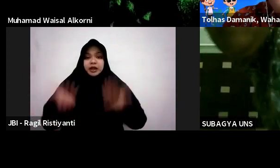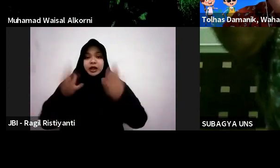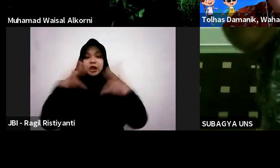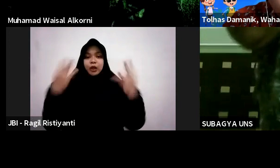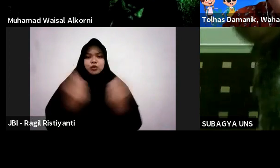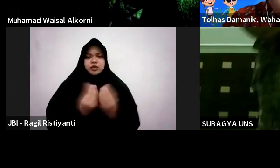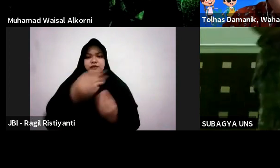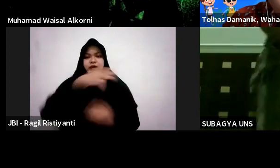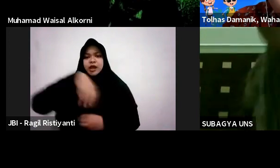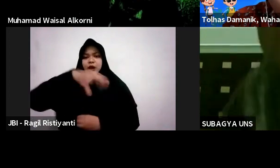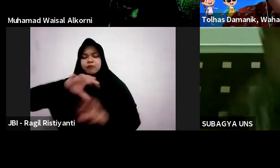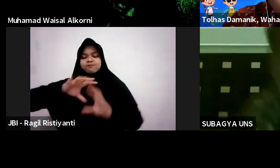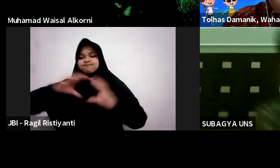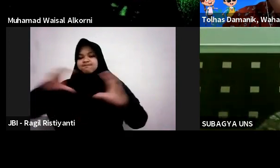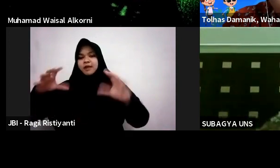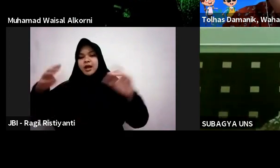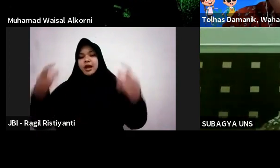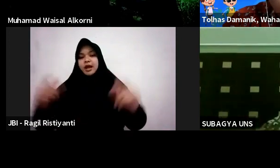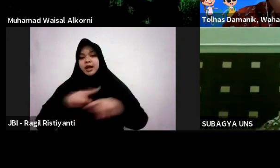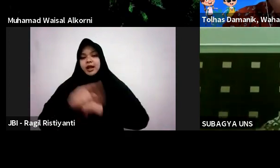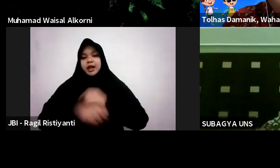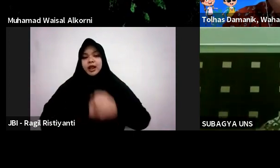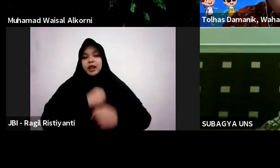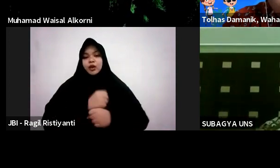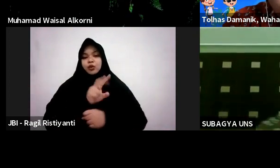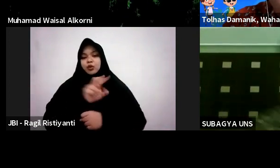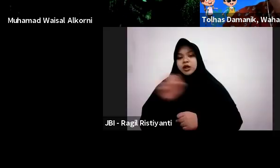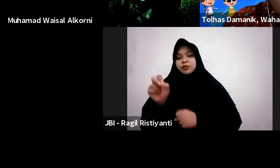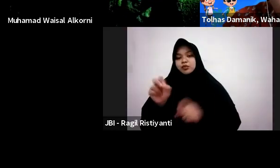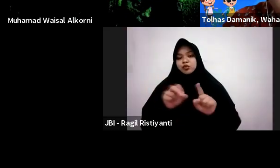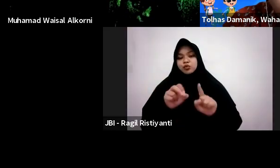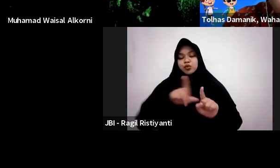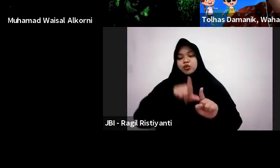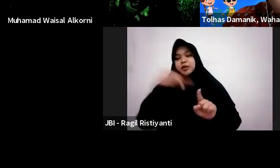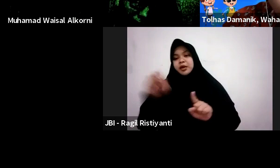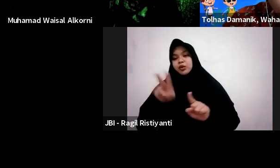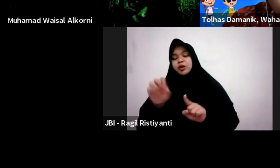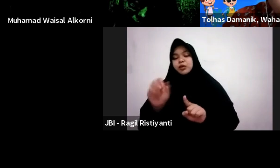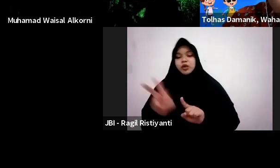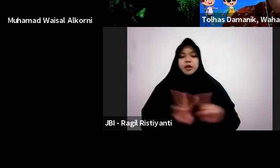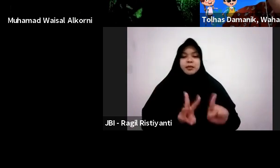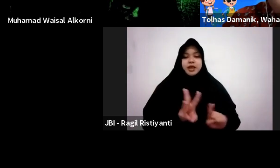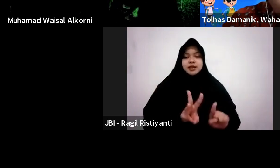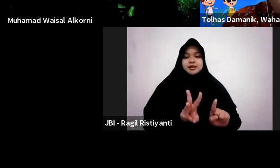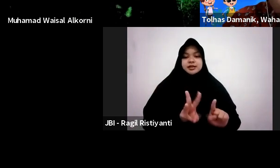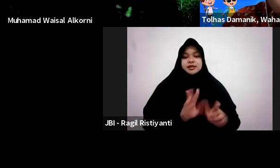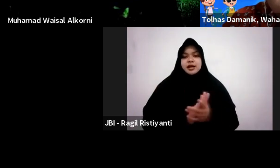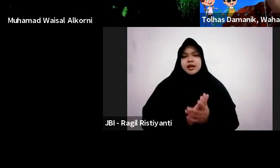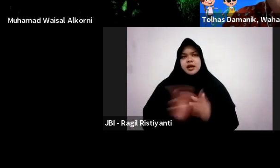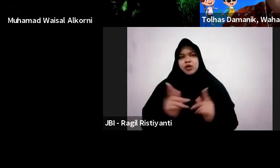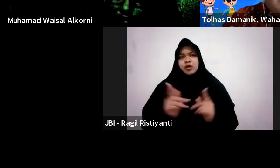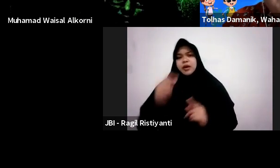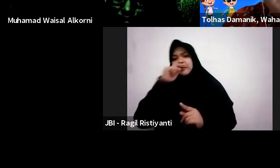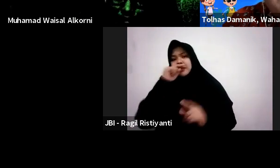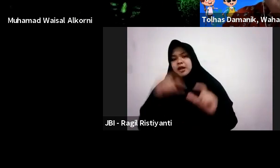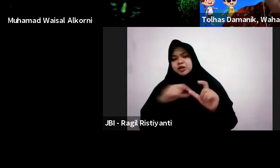daerah eh pada tahun tahun 2010 sampai dengan 2013 kalau saya Kenapa sebaiknya